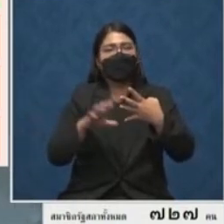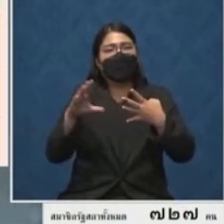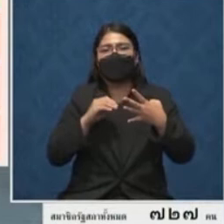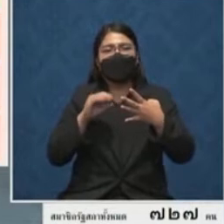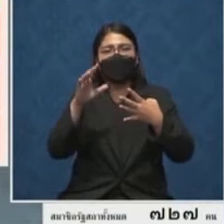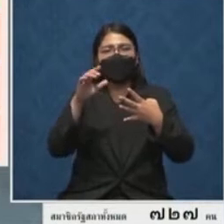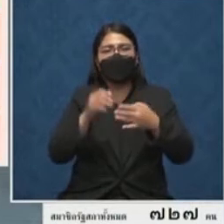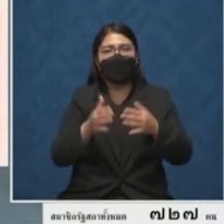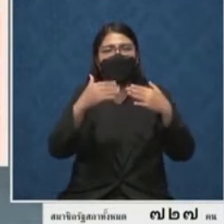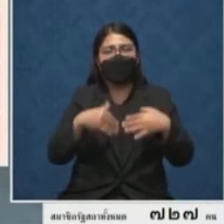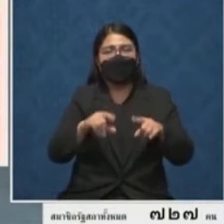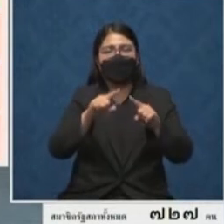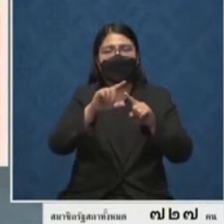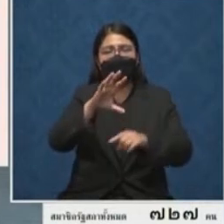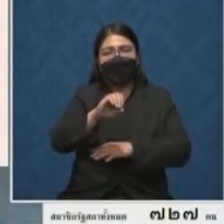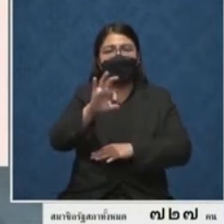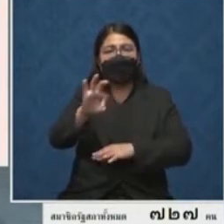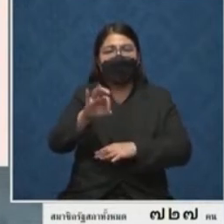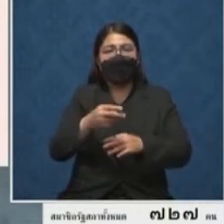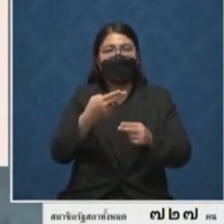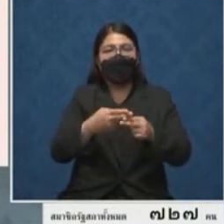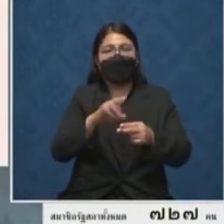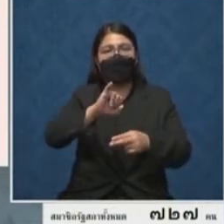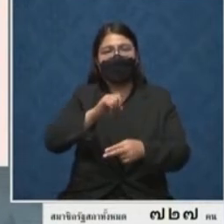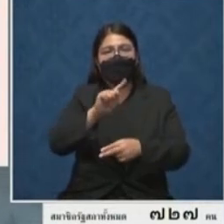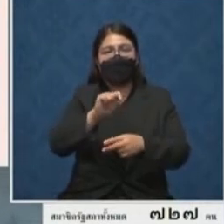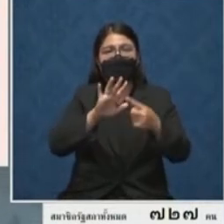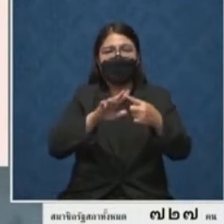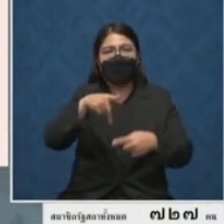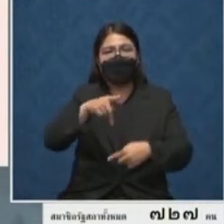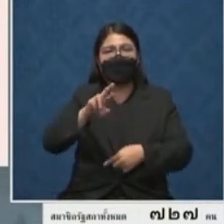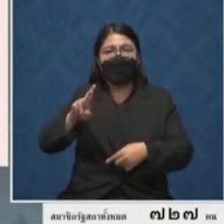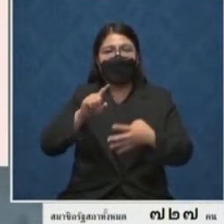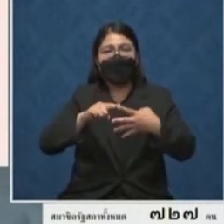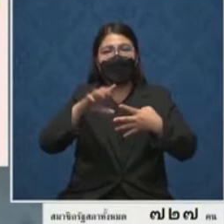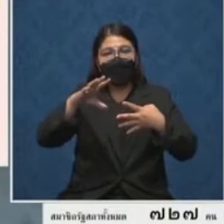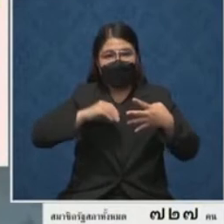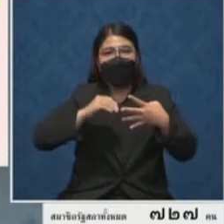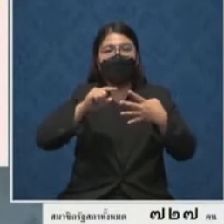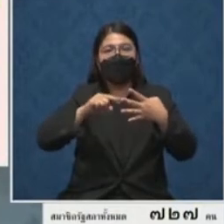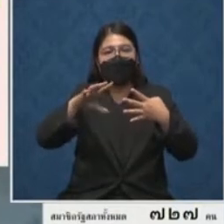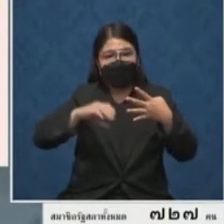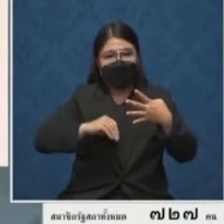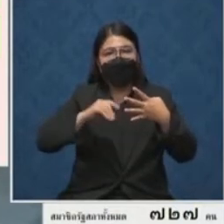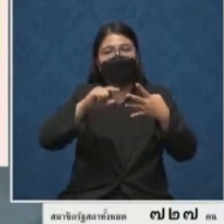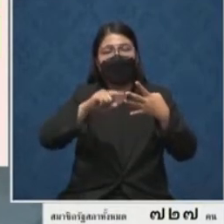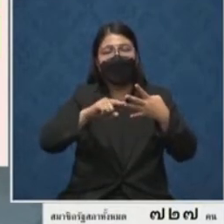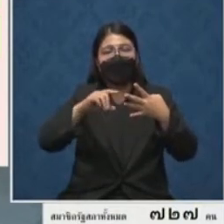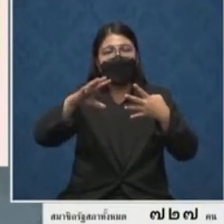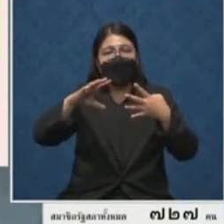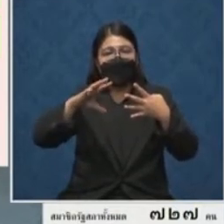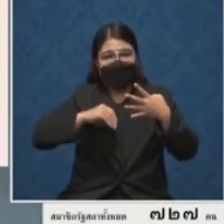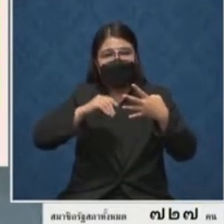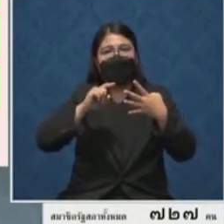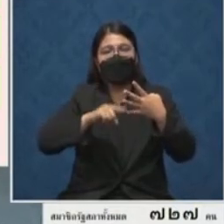การ 59นายจตุพรเจริญเชื้อ 1รับหลักการ2รับหลักการ3รับหลัก